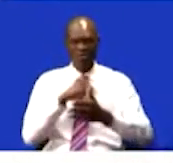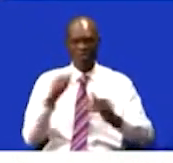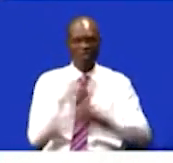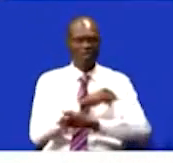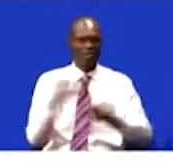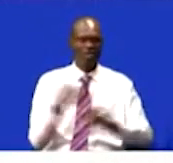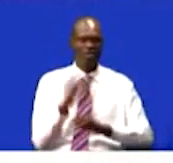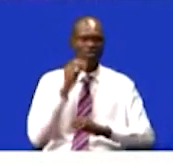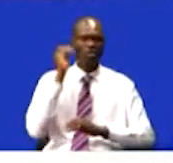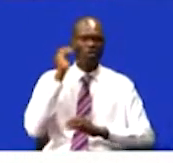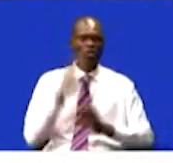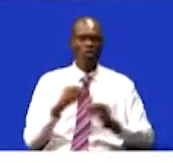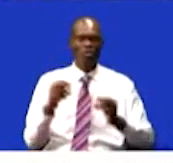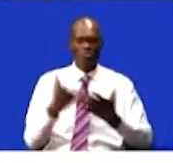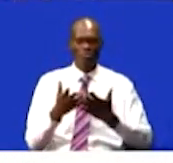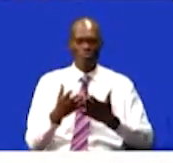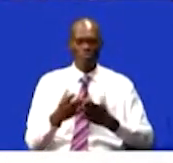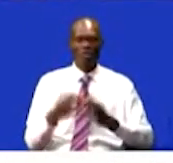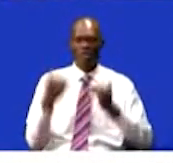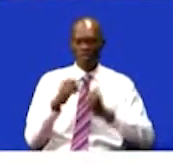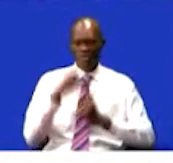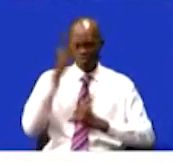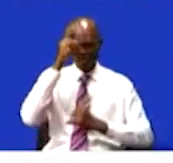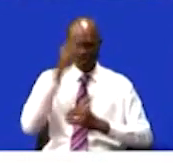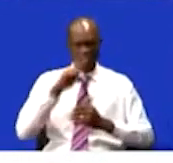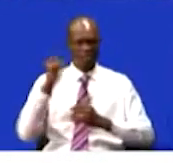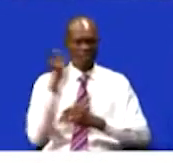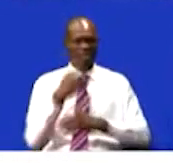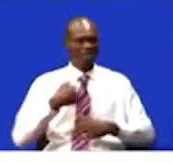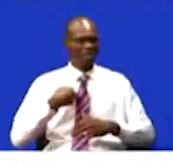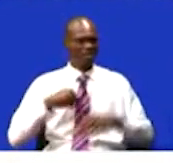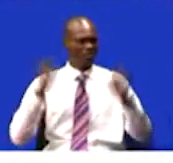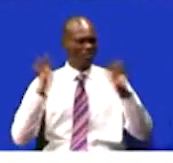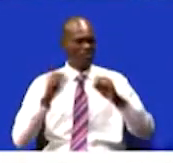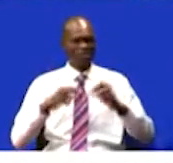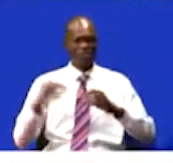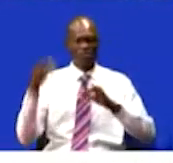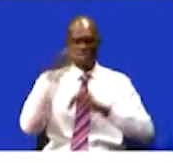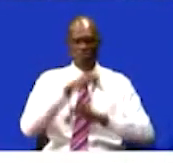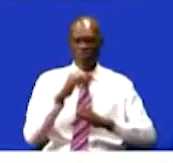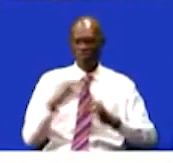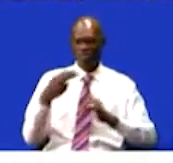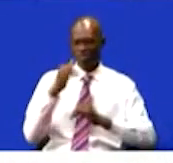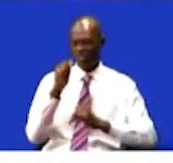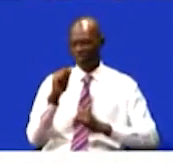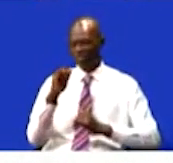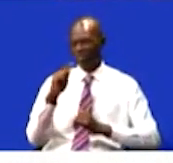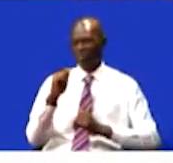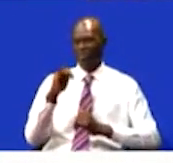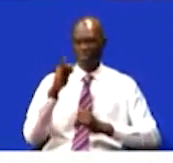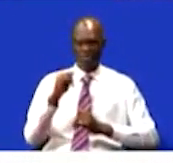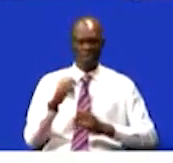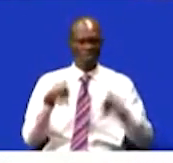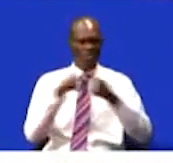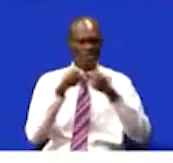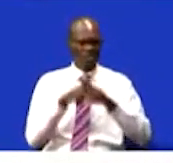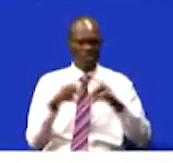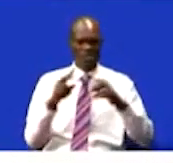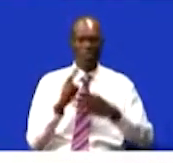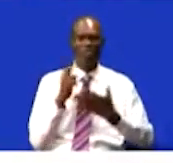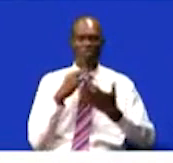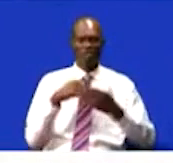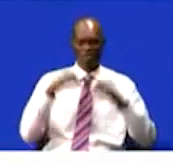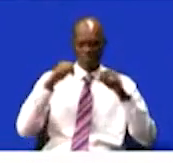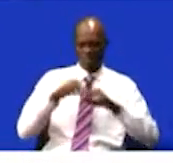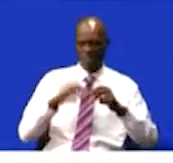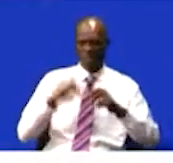dala ni obed maler. Polisi ma Kenya onge uwezo mar dhi Haiti mondo okonjo Haiti nikech kata ma Kenya ka ok nyal konyo ji. Asemi example kaka